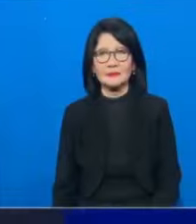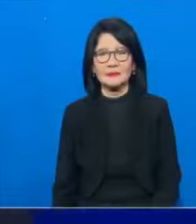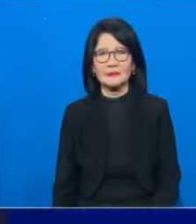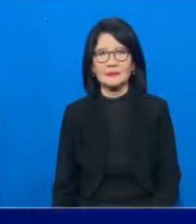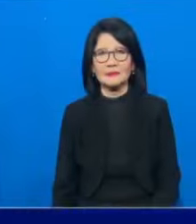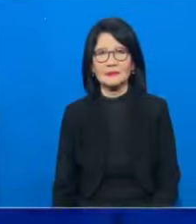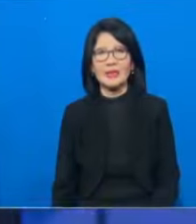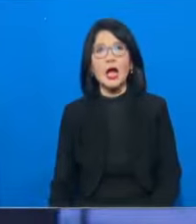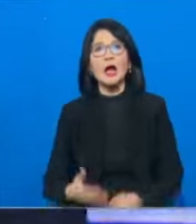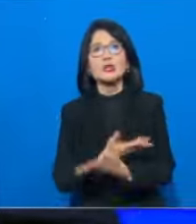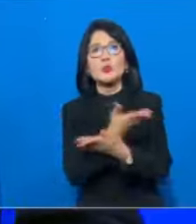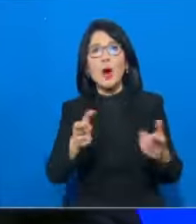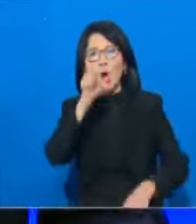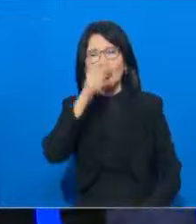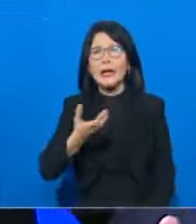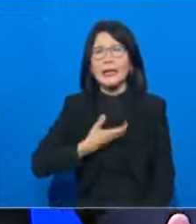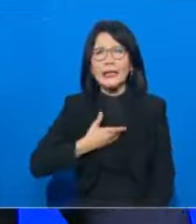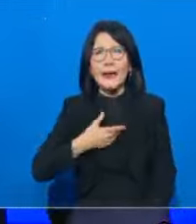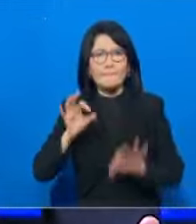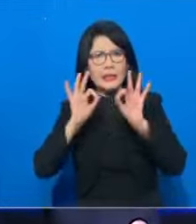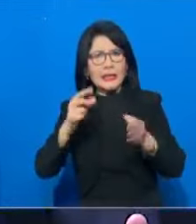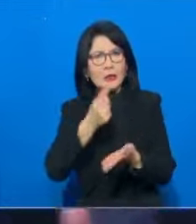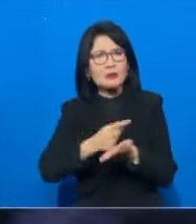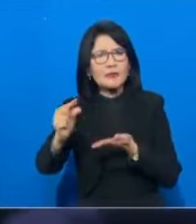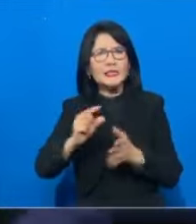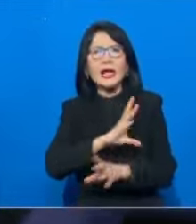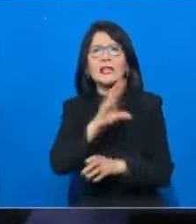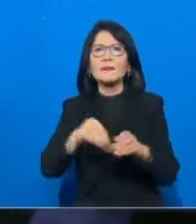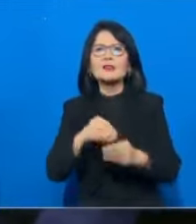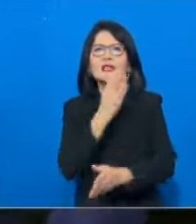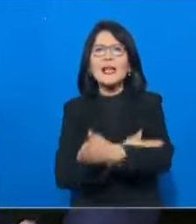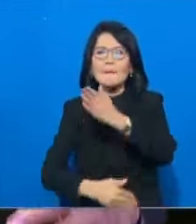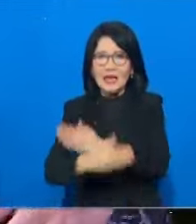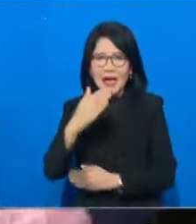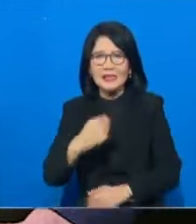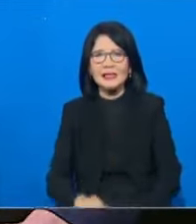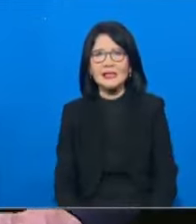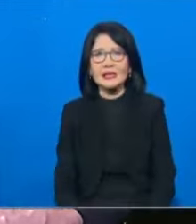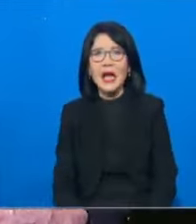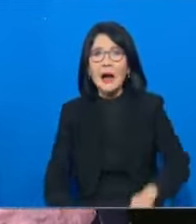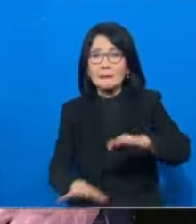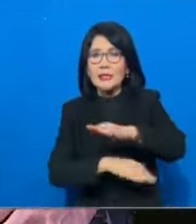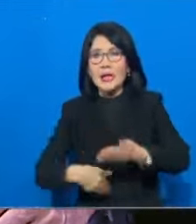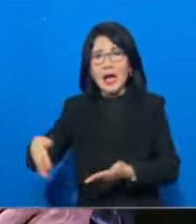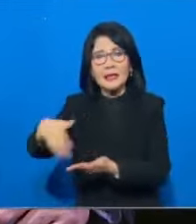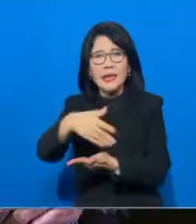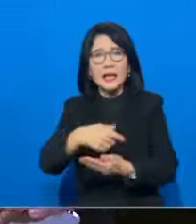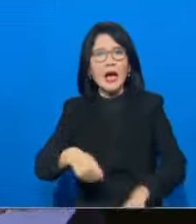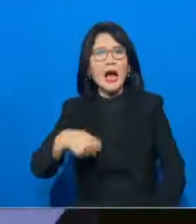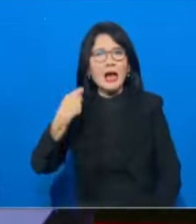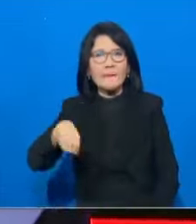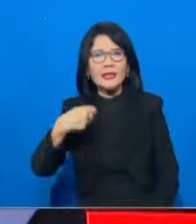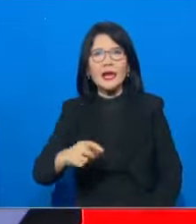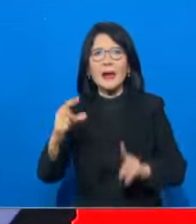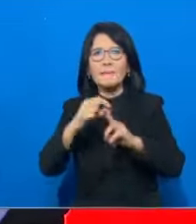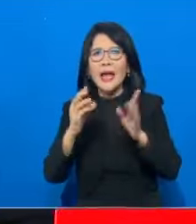setiap orang tentu ingin mengenyang pendidikan hingga perguruan tinggi termasuk penyandang disabilitas berdasarkan data Kementerian koordinator bidang pembangunan